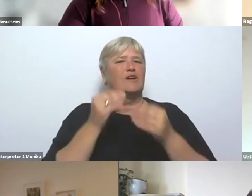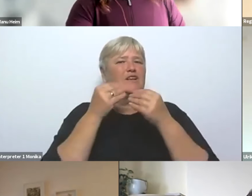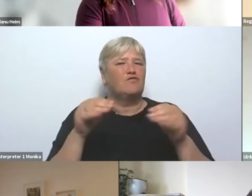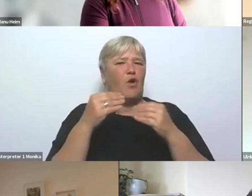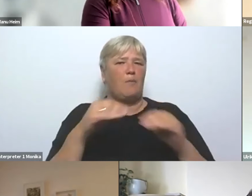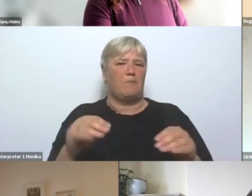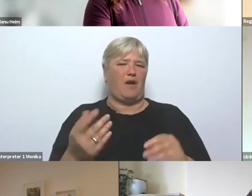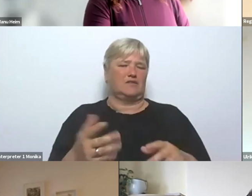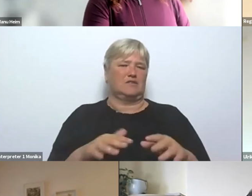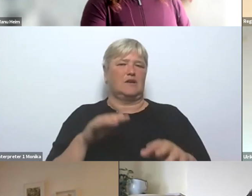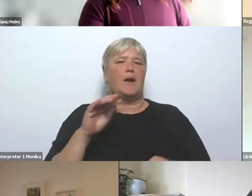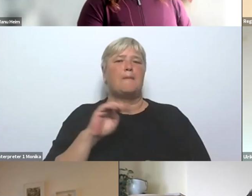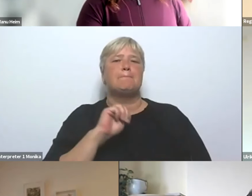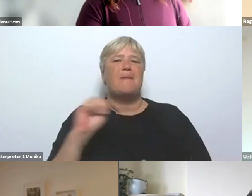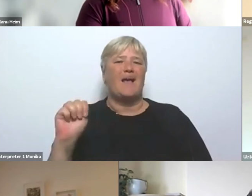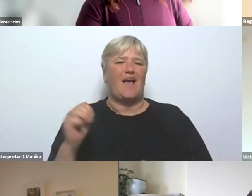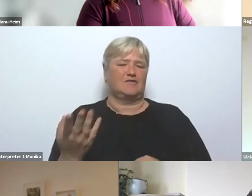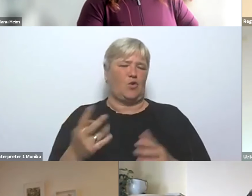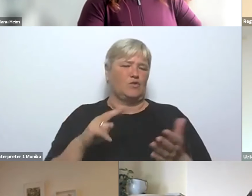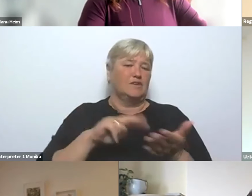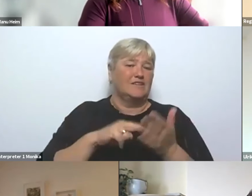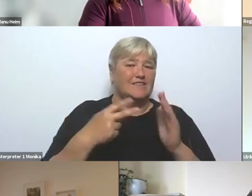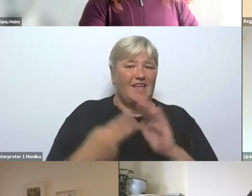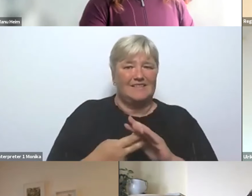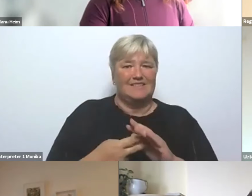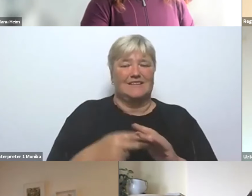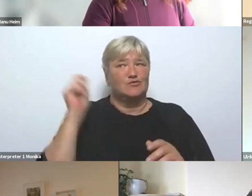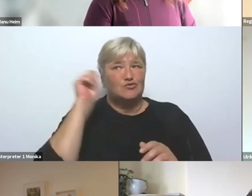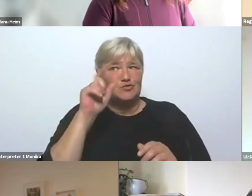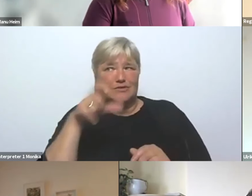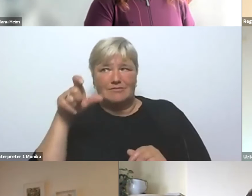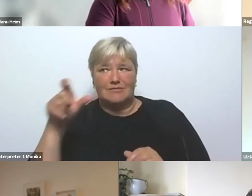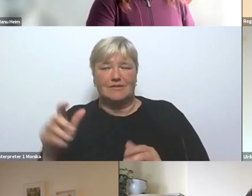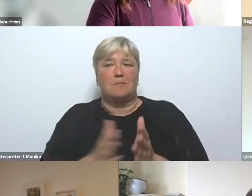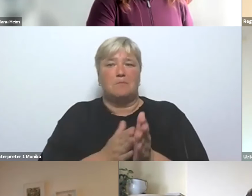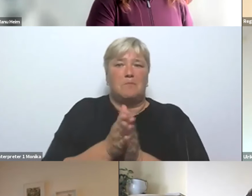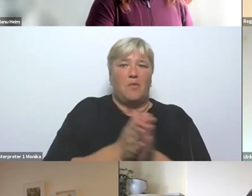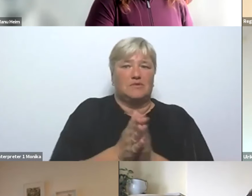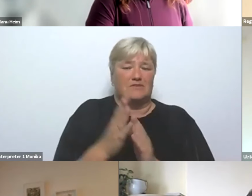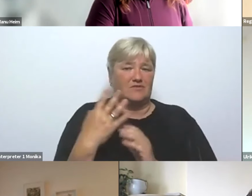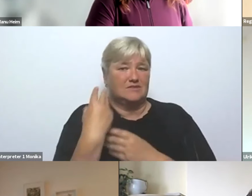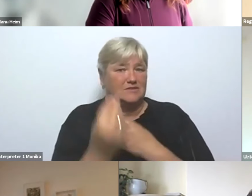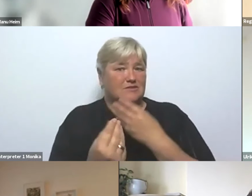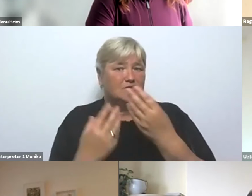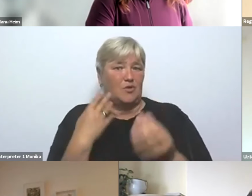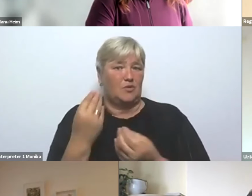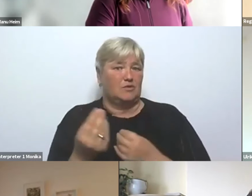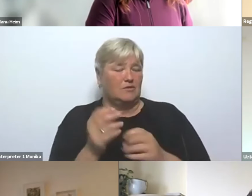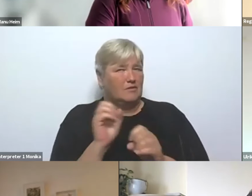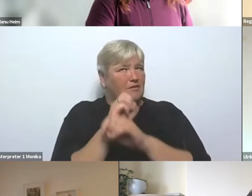Mechatronikerinnen, Technikstudierende zu motivieren und ihnen klarzumachen, wenn man über die